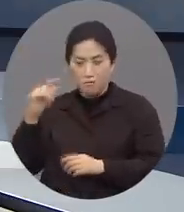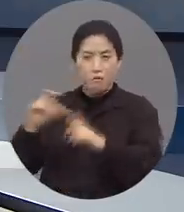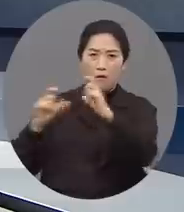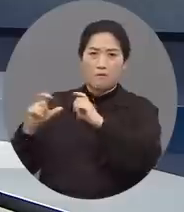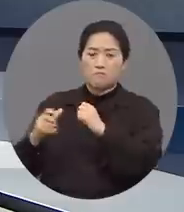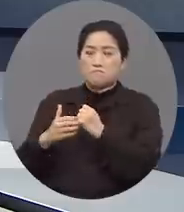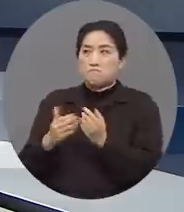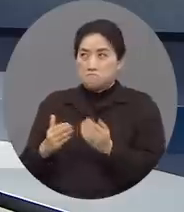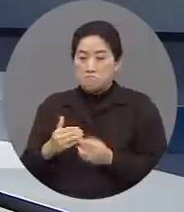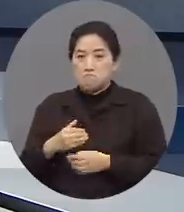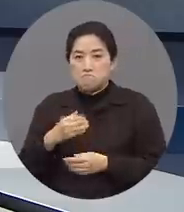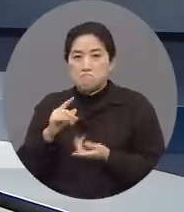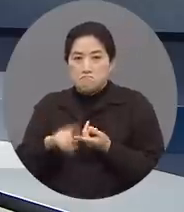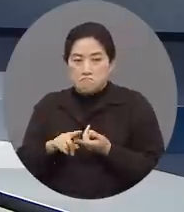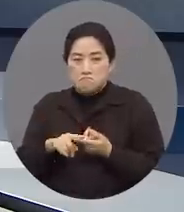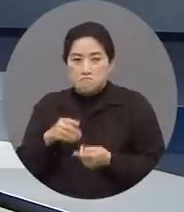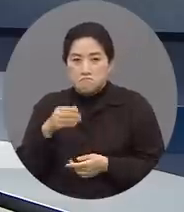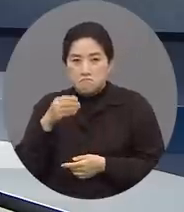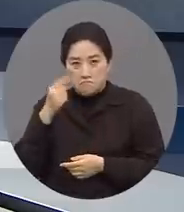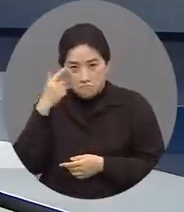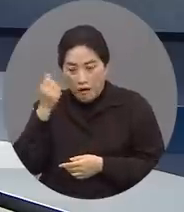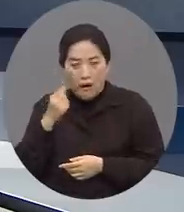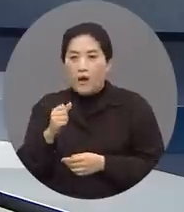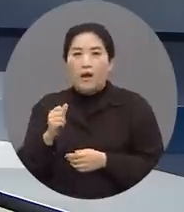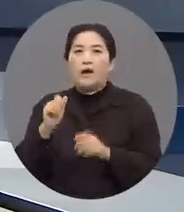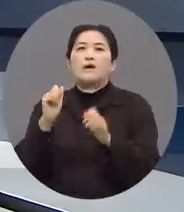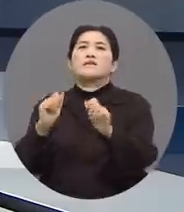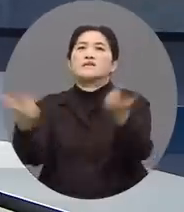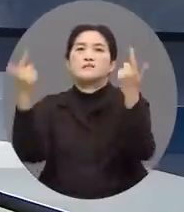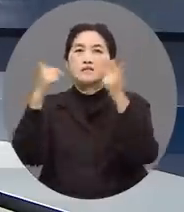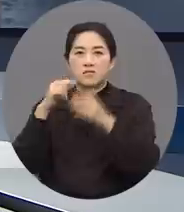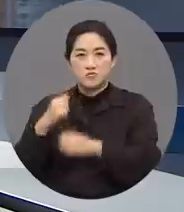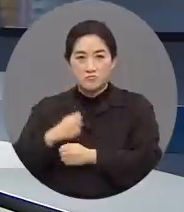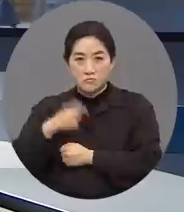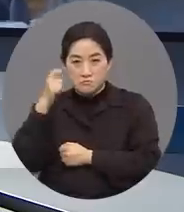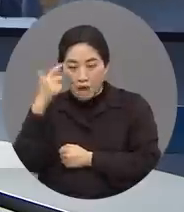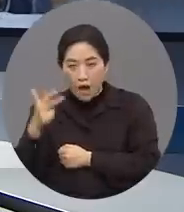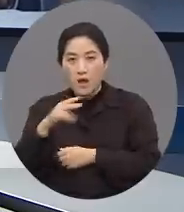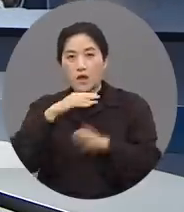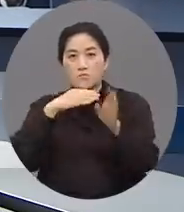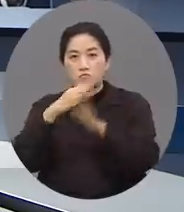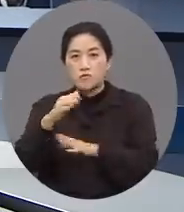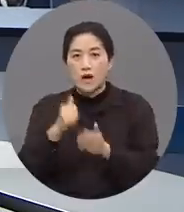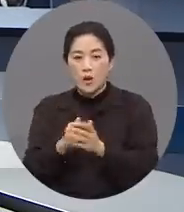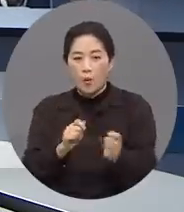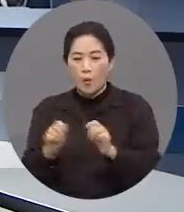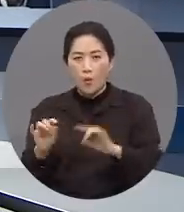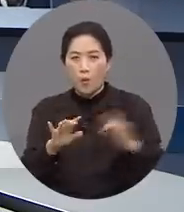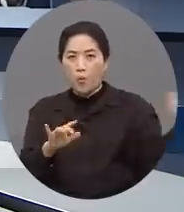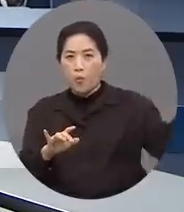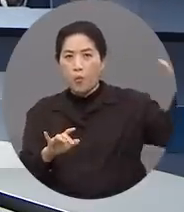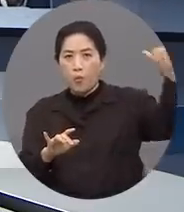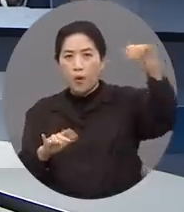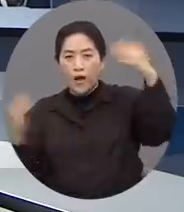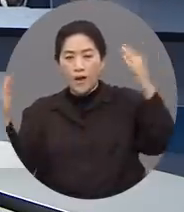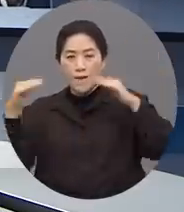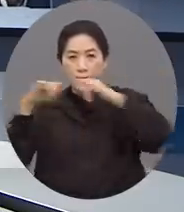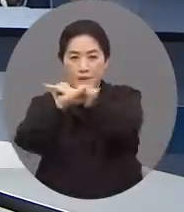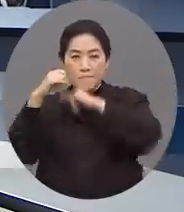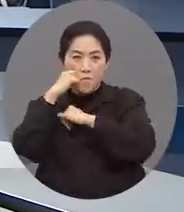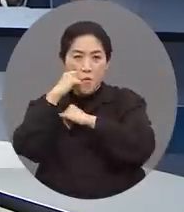줄만 알았습니다. 그런데 그게 아니었습니다. 군은 일주일 만에 북한 무인기가 비행 금지 구역까지 침범했다고 말을